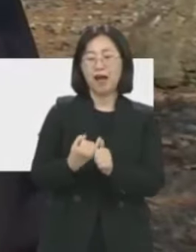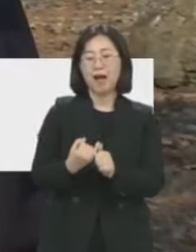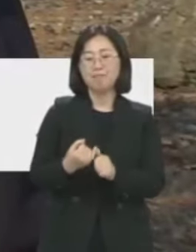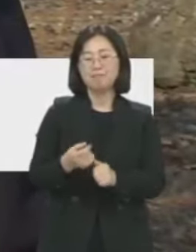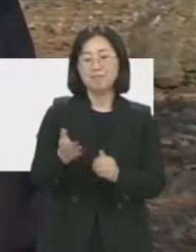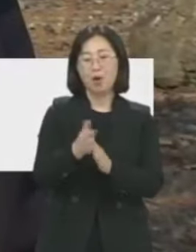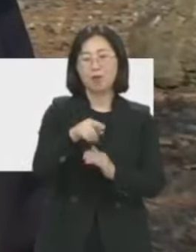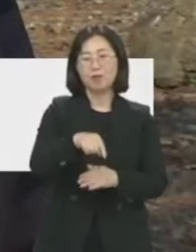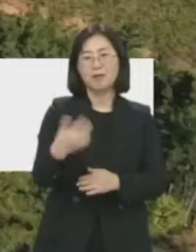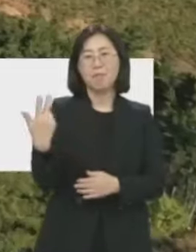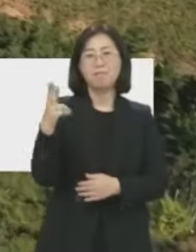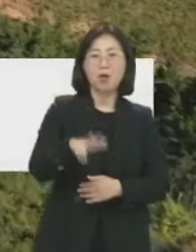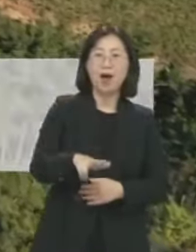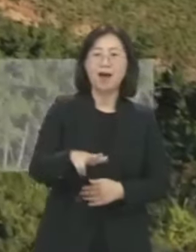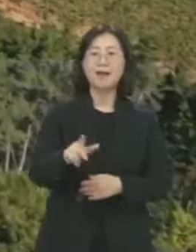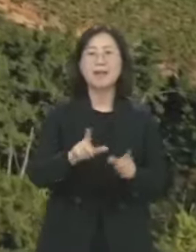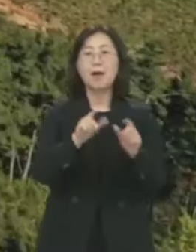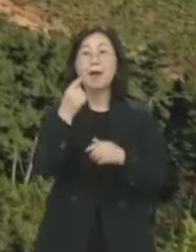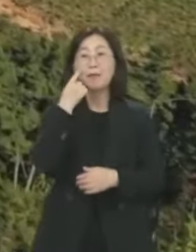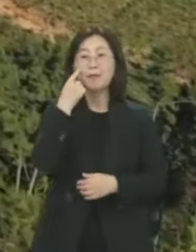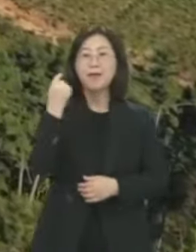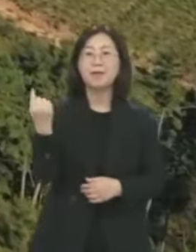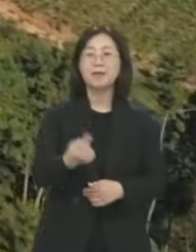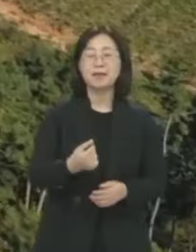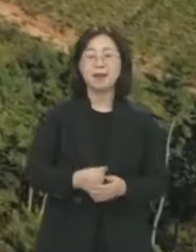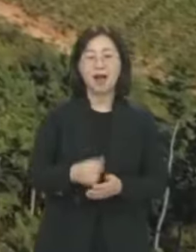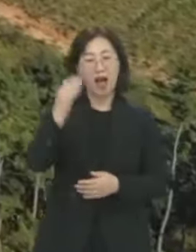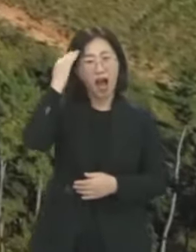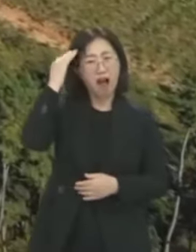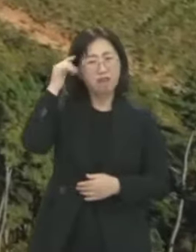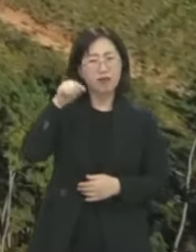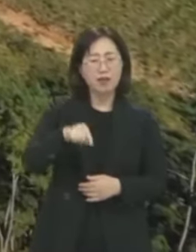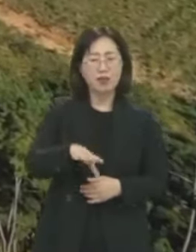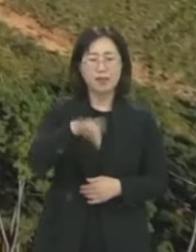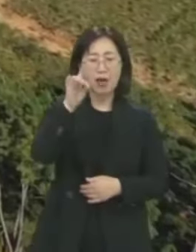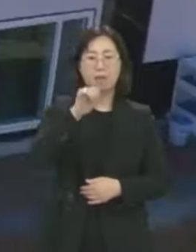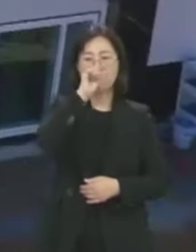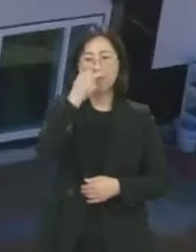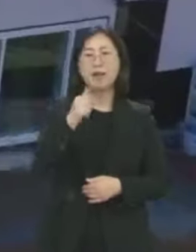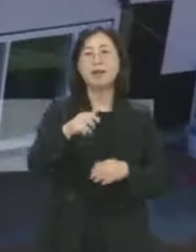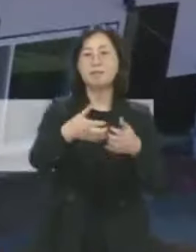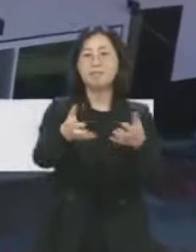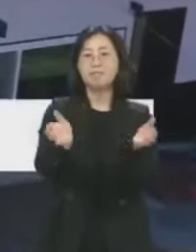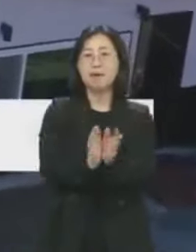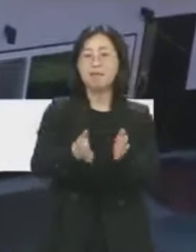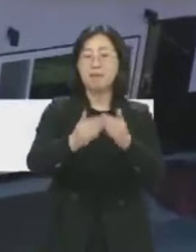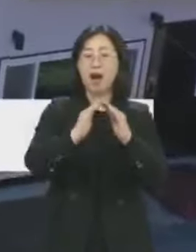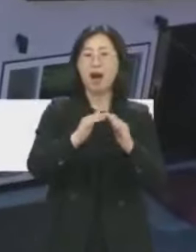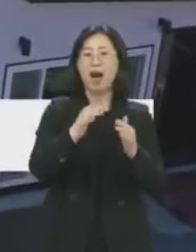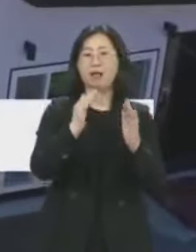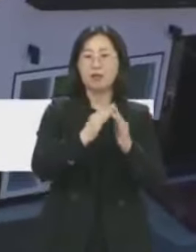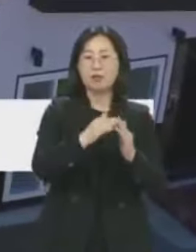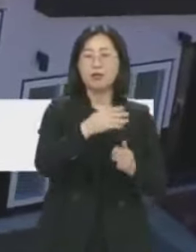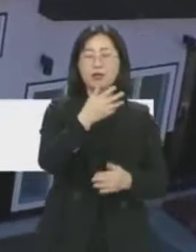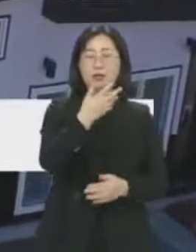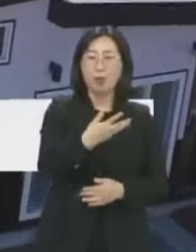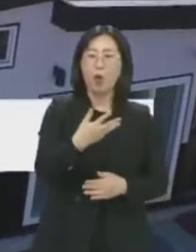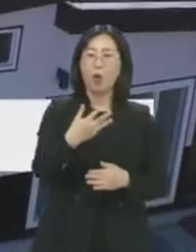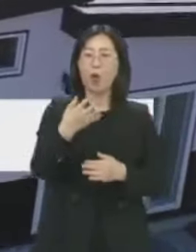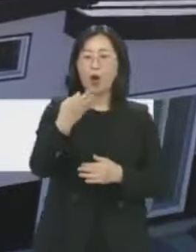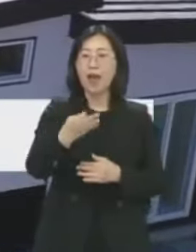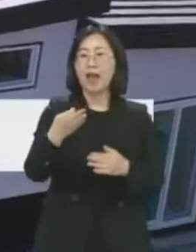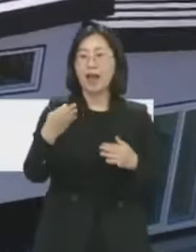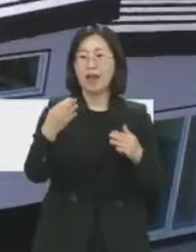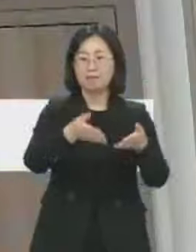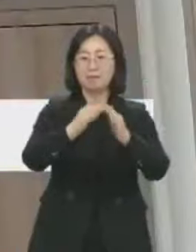대로 가서 생활해보자. 국내에서 처음으로 서산의 문을 연 기호타운은 주택 11채와 원룸 3채 등 14채